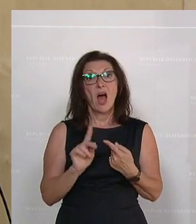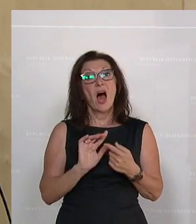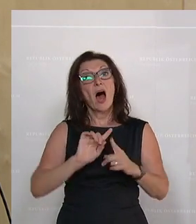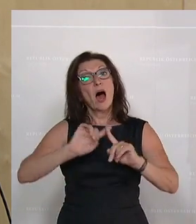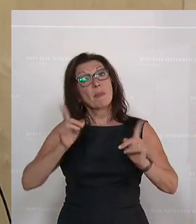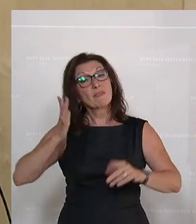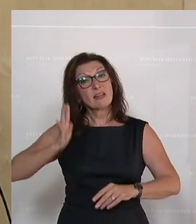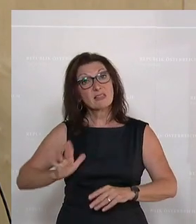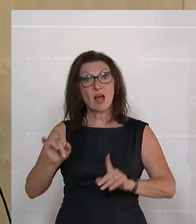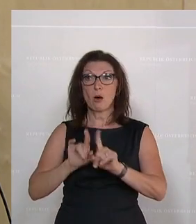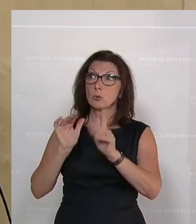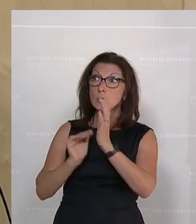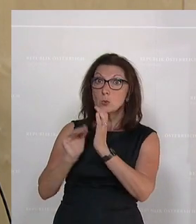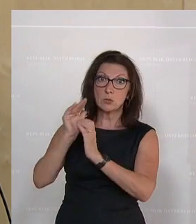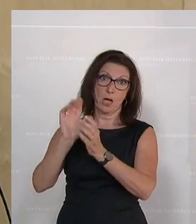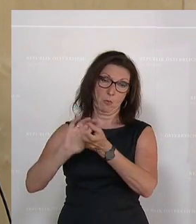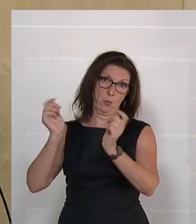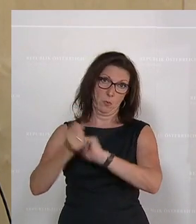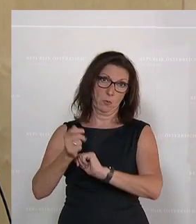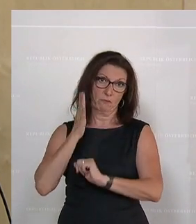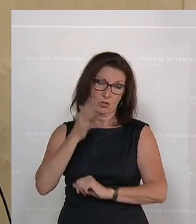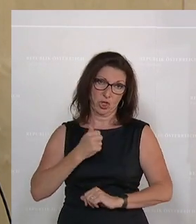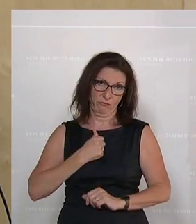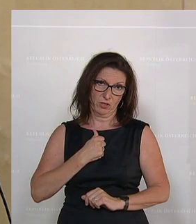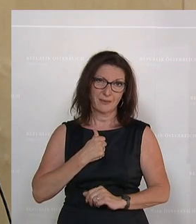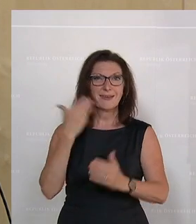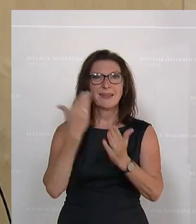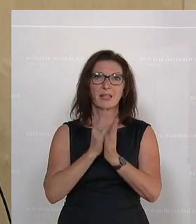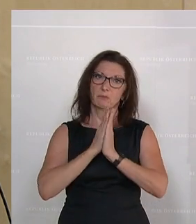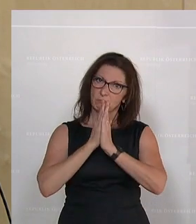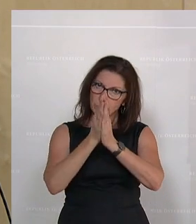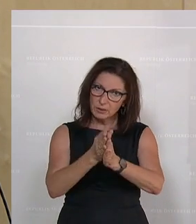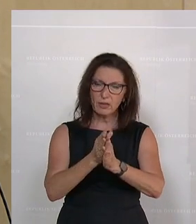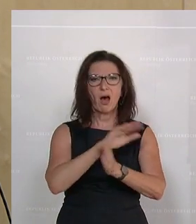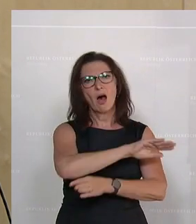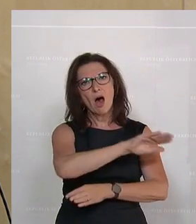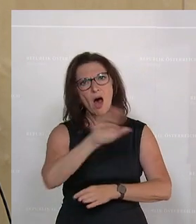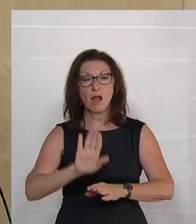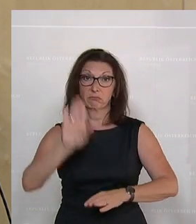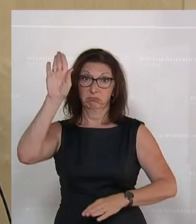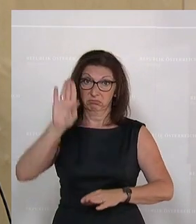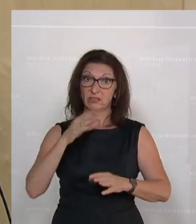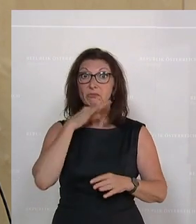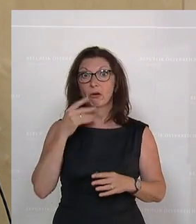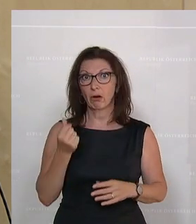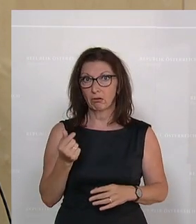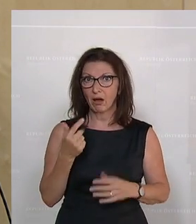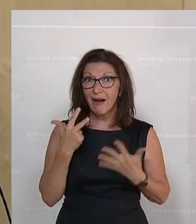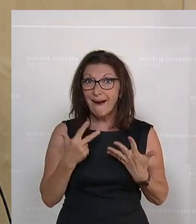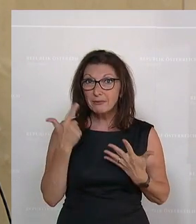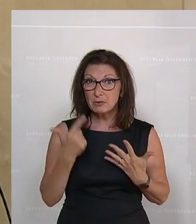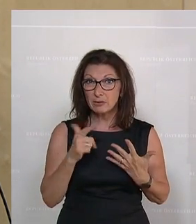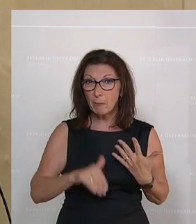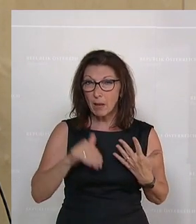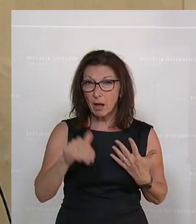daher ersuche ich sie wirklich alle heute hier mit zu gehen es ist viel geld das sind 28 milliarden euro bis